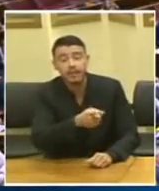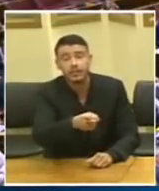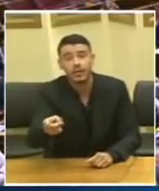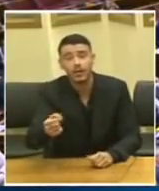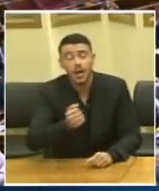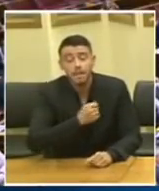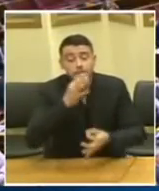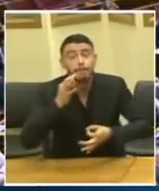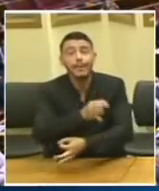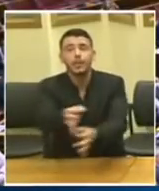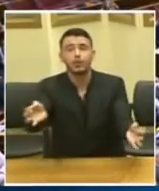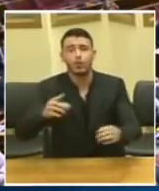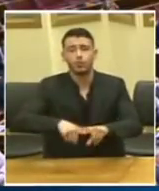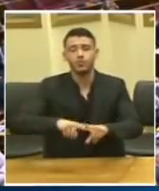λαό.